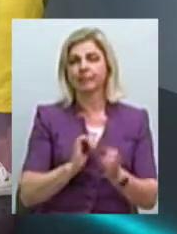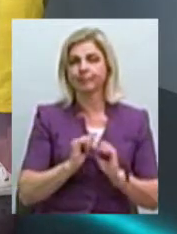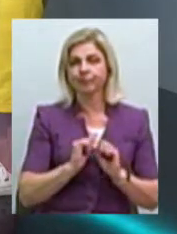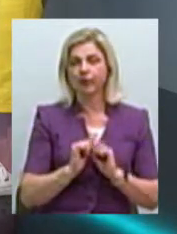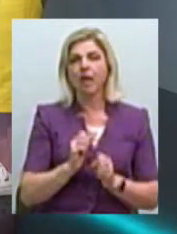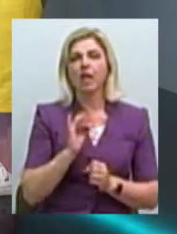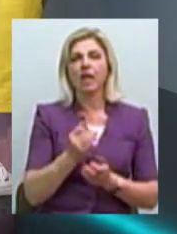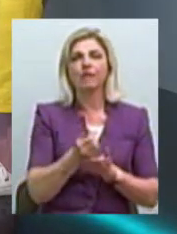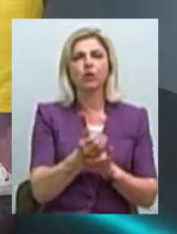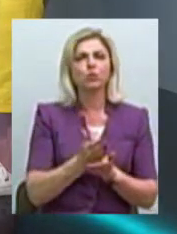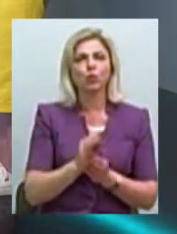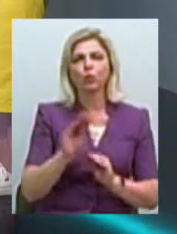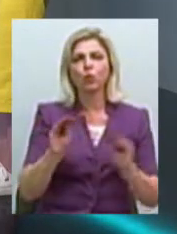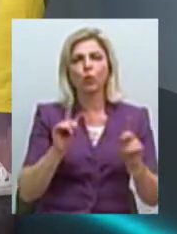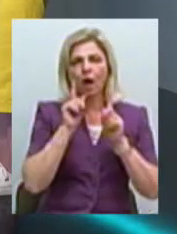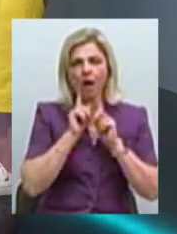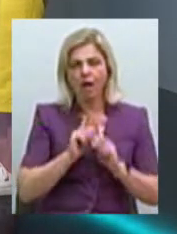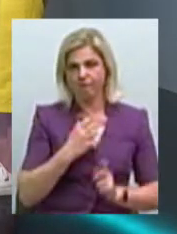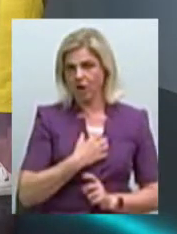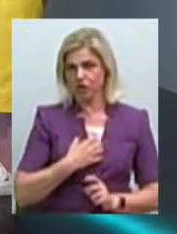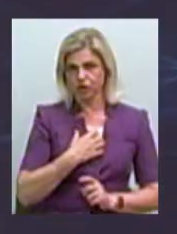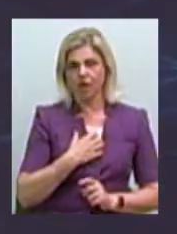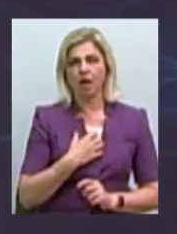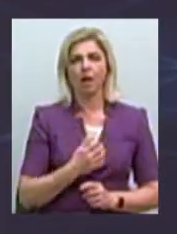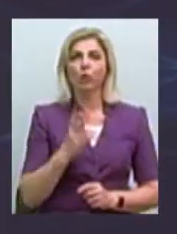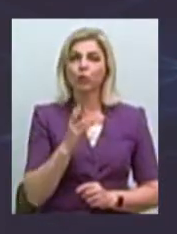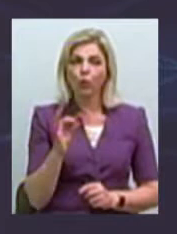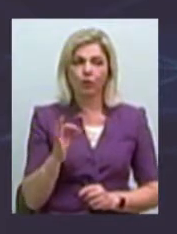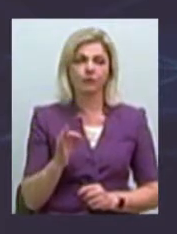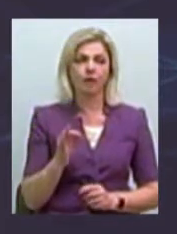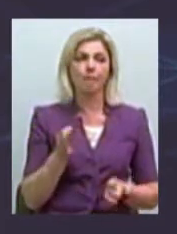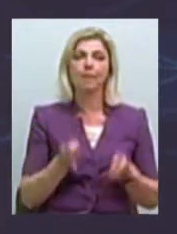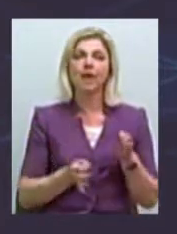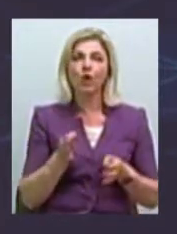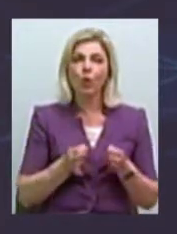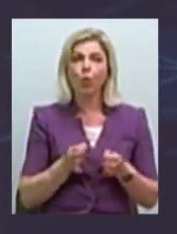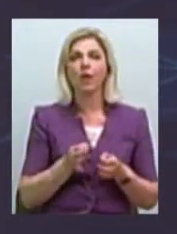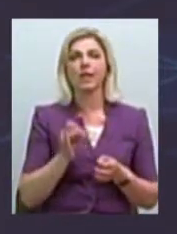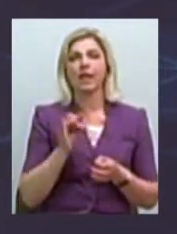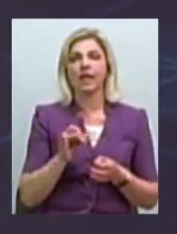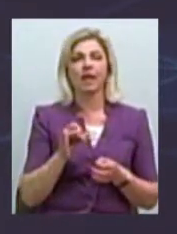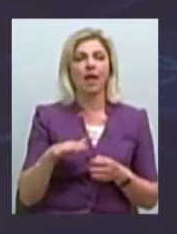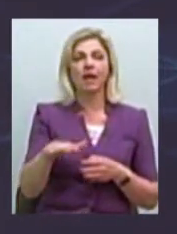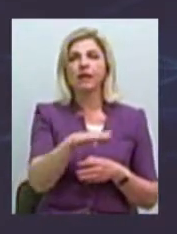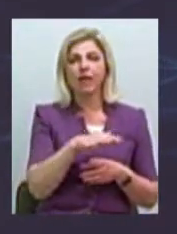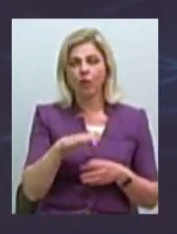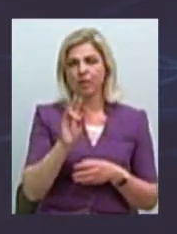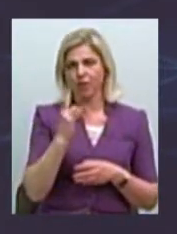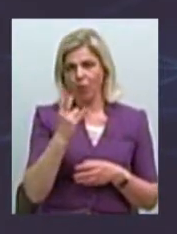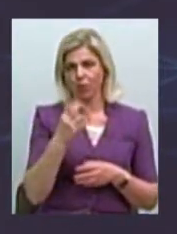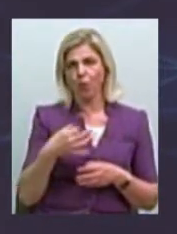что она подтягивается, конечно. Ну, а природный ресурс, рекреация в Николаевской